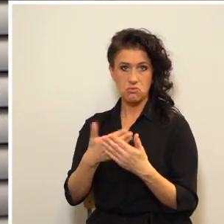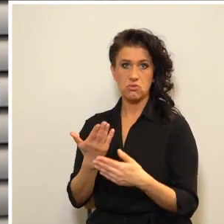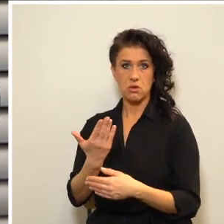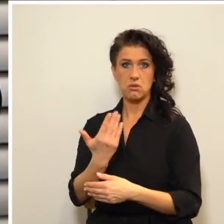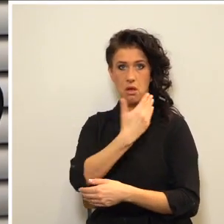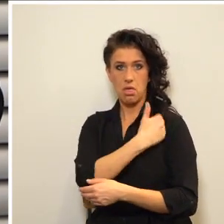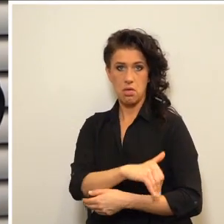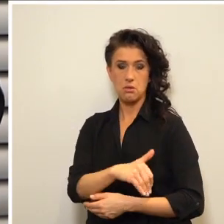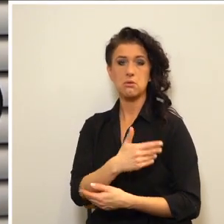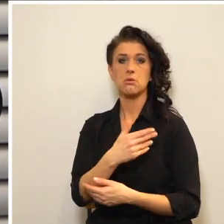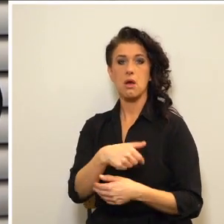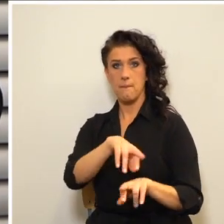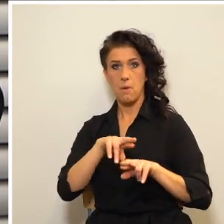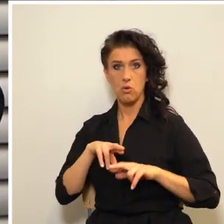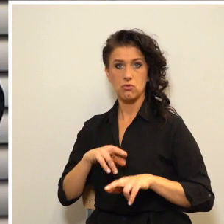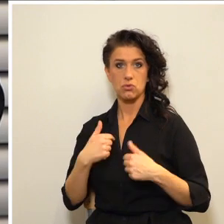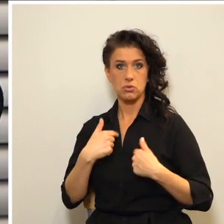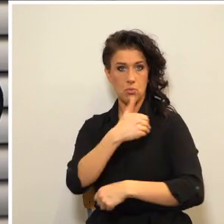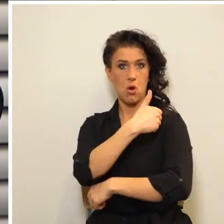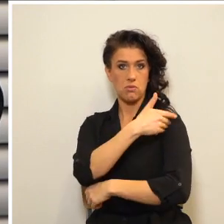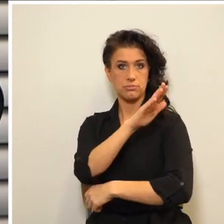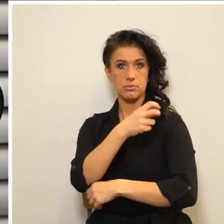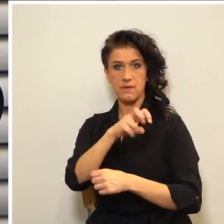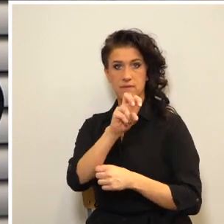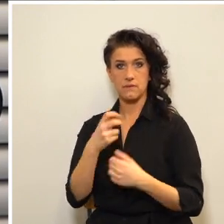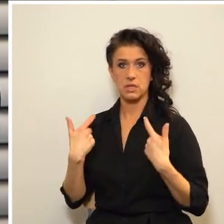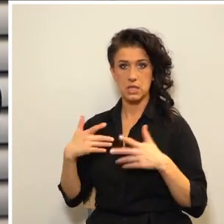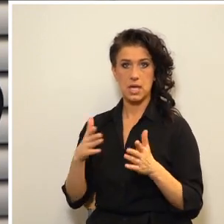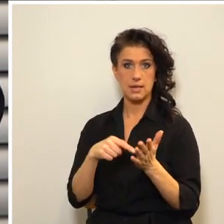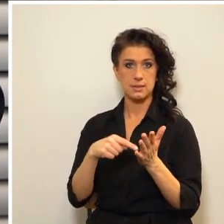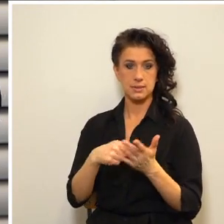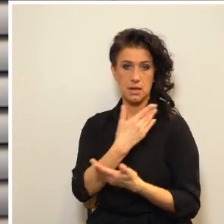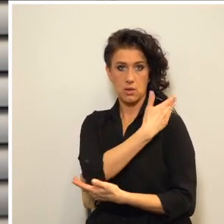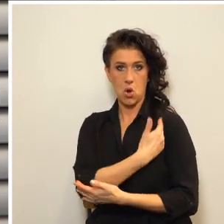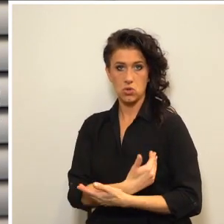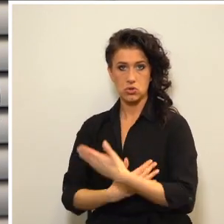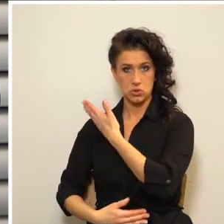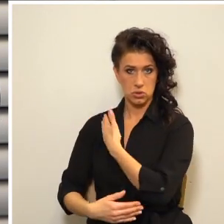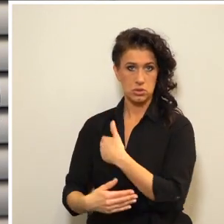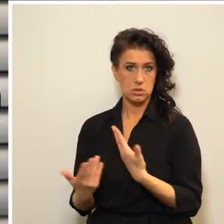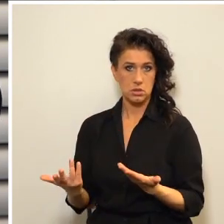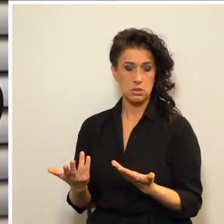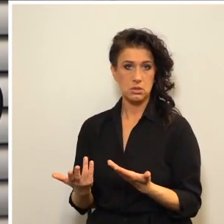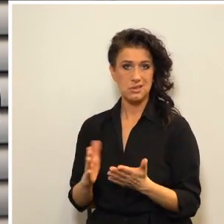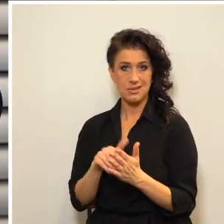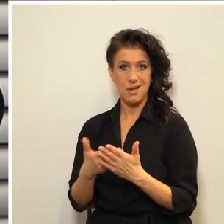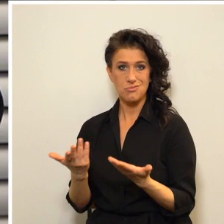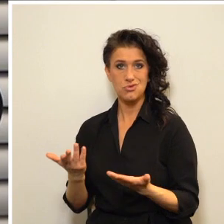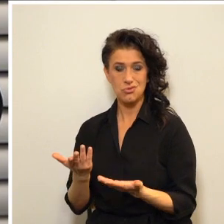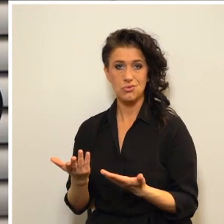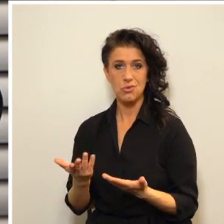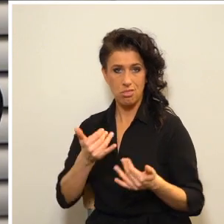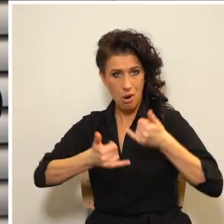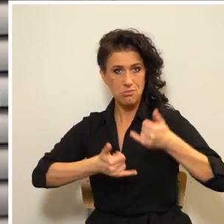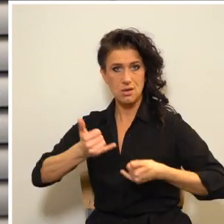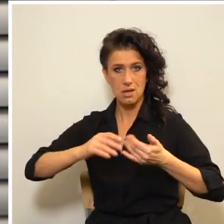tą koleżankę zajmowała się przeszczepami głównie kończy kończyn górnych druga sprawa to